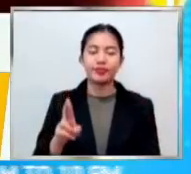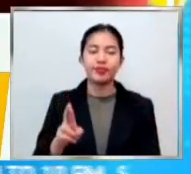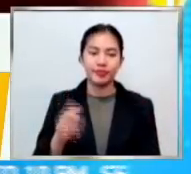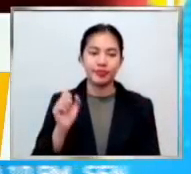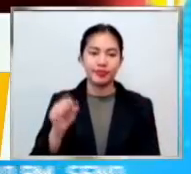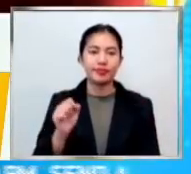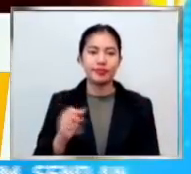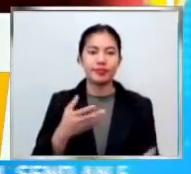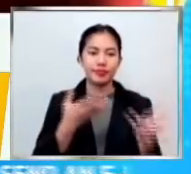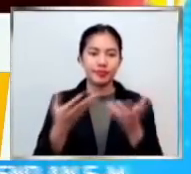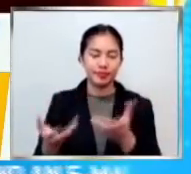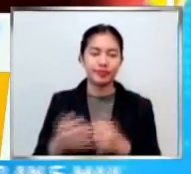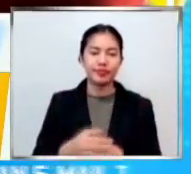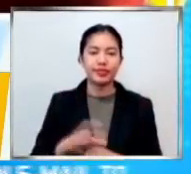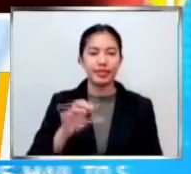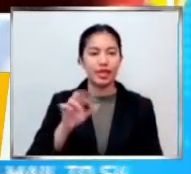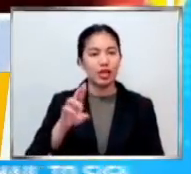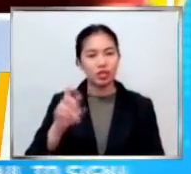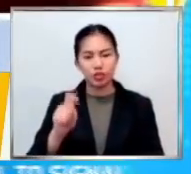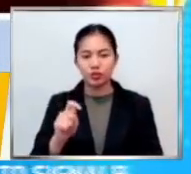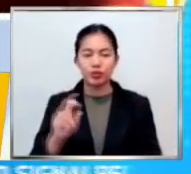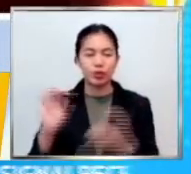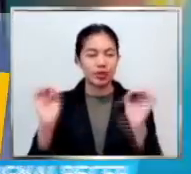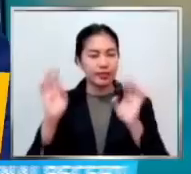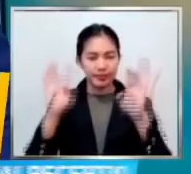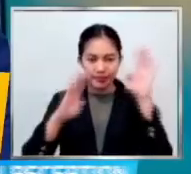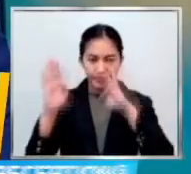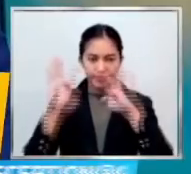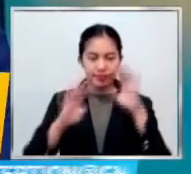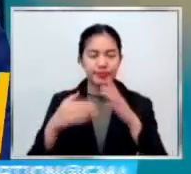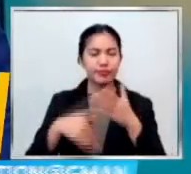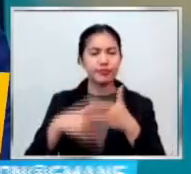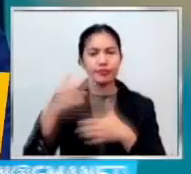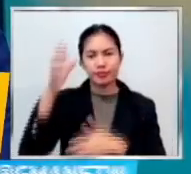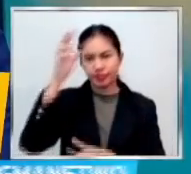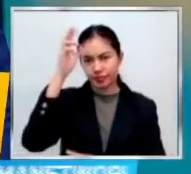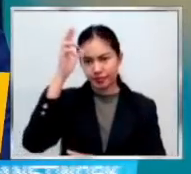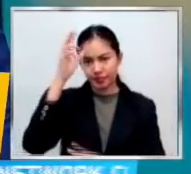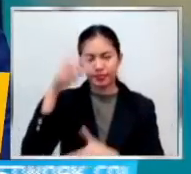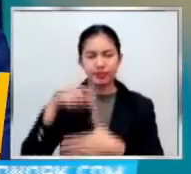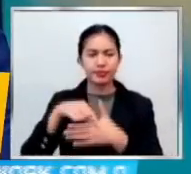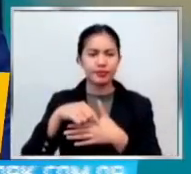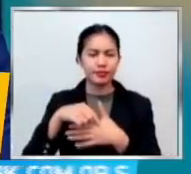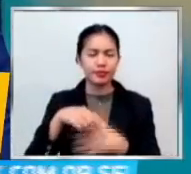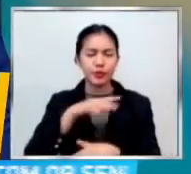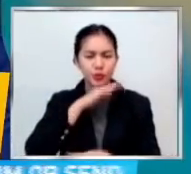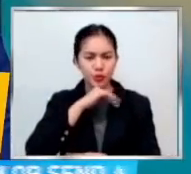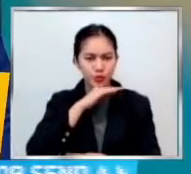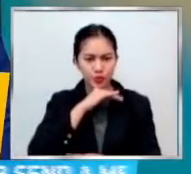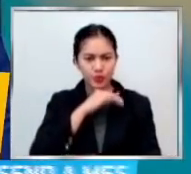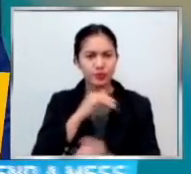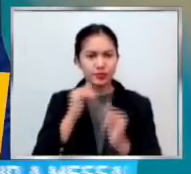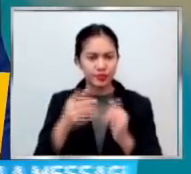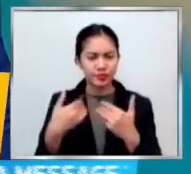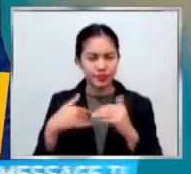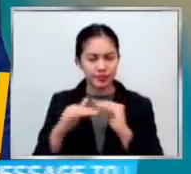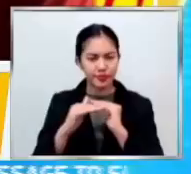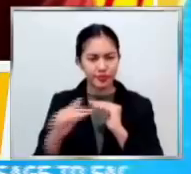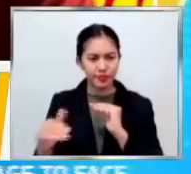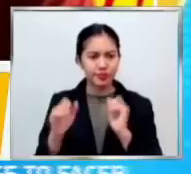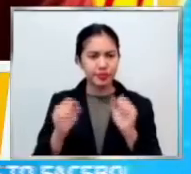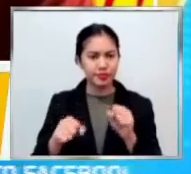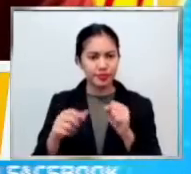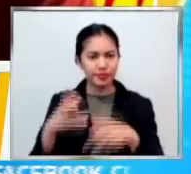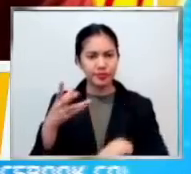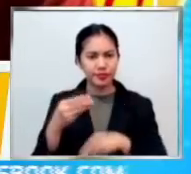namang problema. Opo. Pagdating naman sa manok at karning baboy, stable na po ba yung supply at posible ba magkaroon ng pagtaas sa presyo